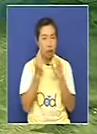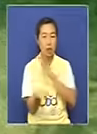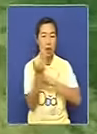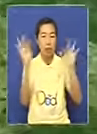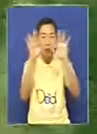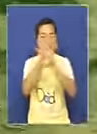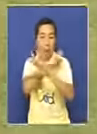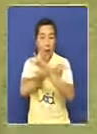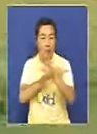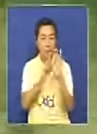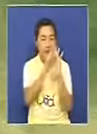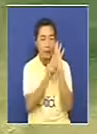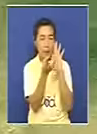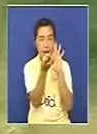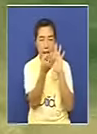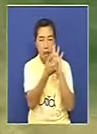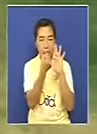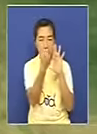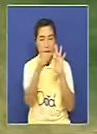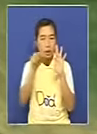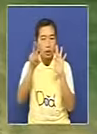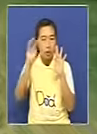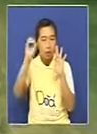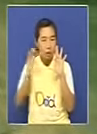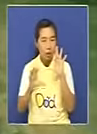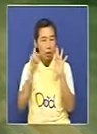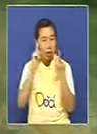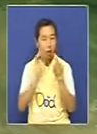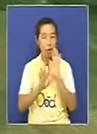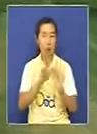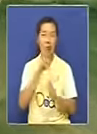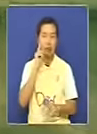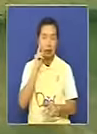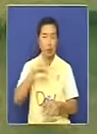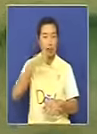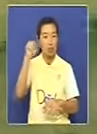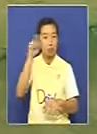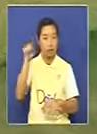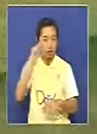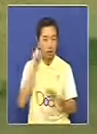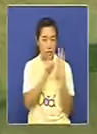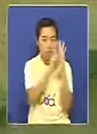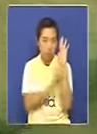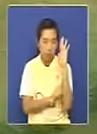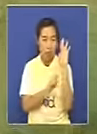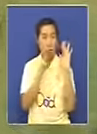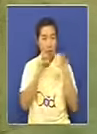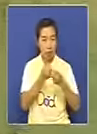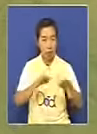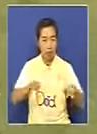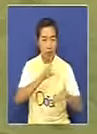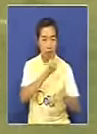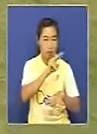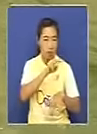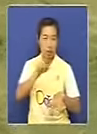ครับอุณหภูมิลดลงเล็กน้อย1ถึง2องศาเซลเซียสนะครับโดยมีฝนร้อยละ10ของพื้นที่อุณหภูมิต่ำสุดภาคพื้นอยู่ที่22